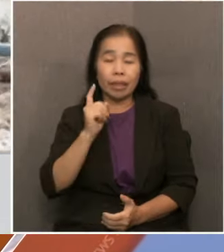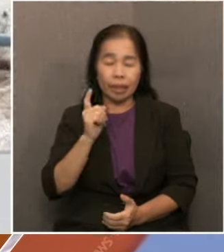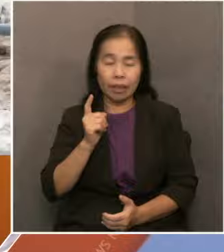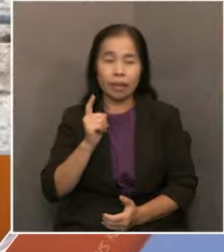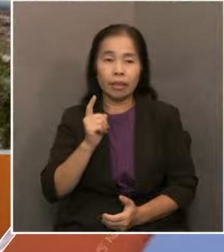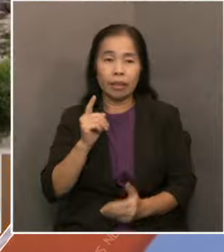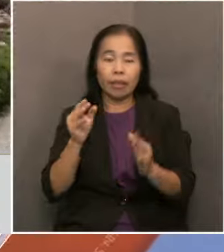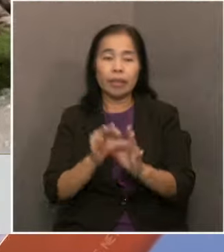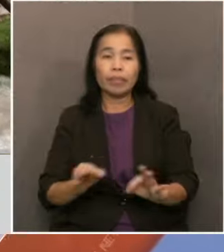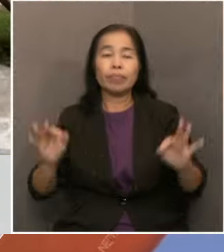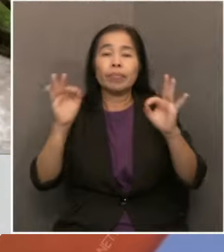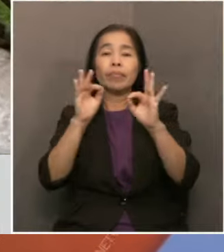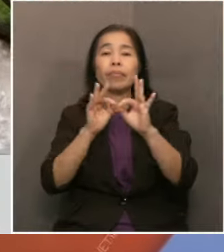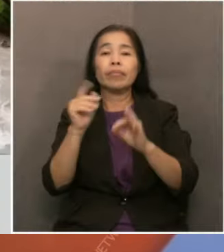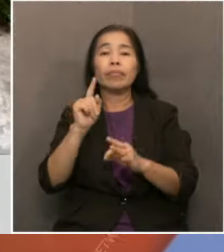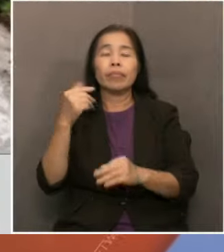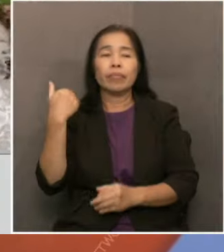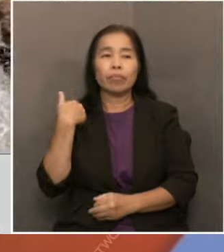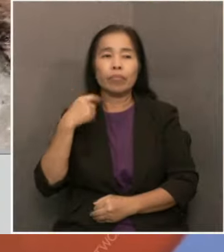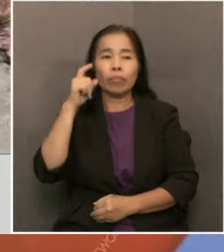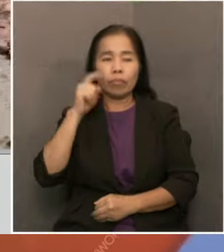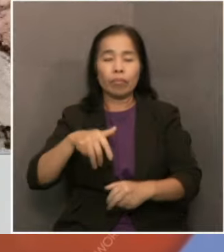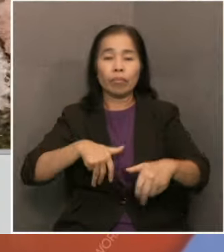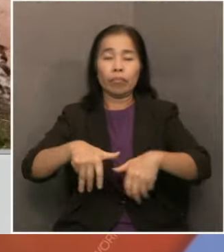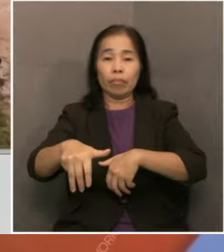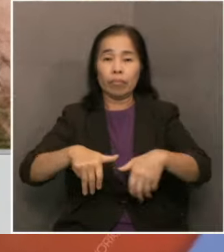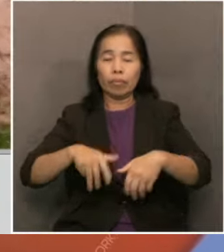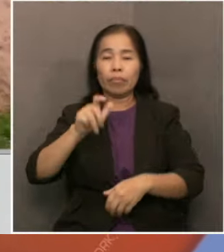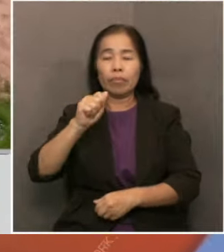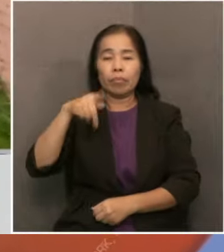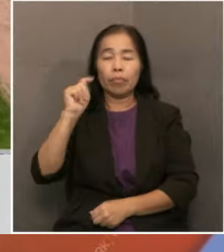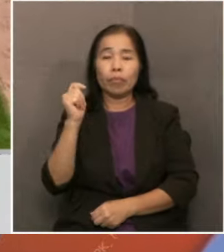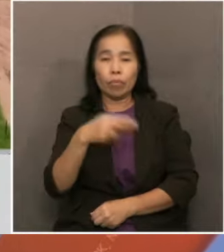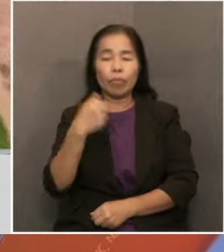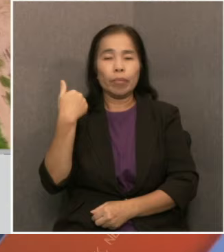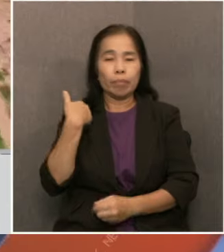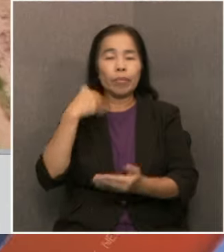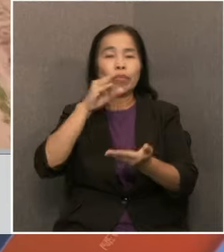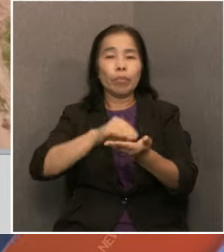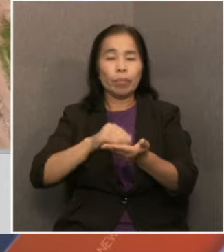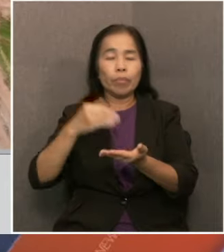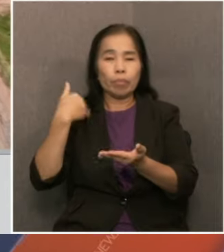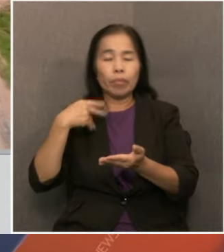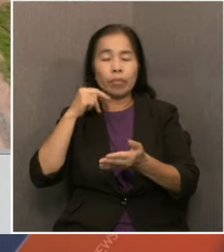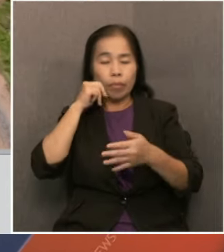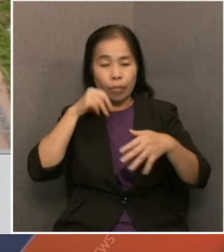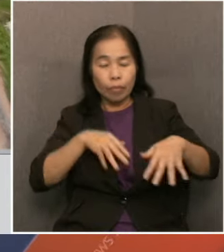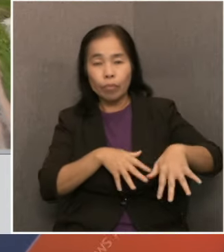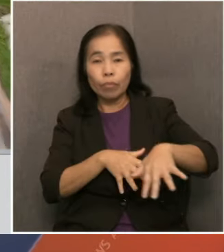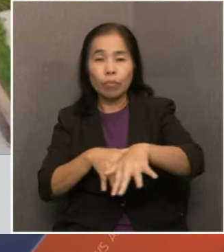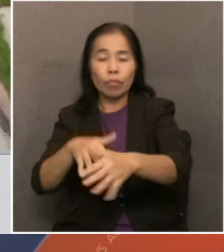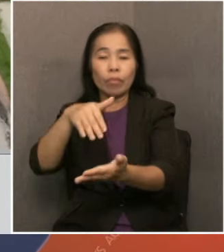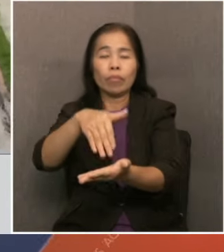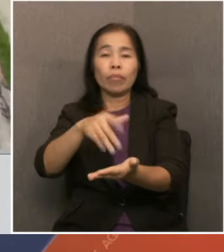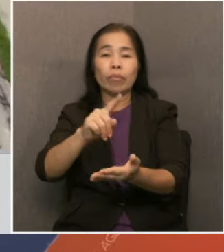ี่ถ่ายโอน จากกรมชัทานไปใหทองถิ่น มีมากนะนวันนี้แน่นอนผมว่าหลายรอยตัว ซึ่งส่วให